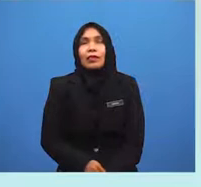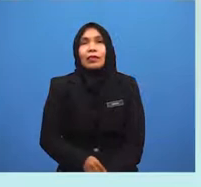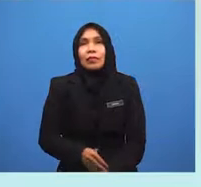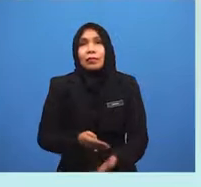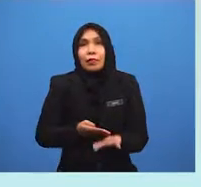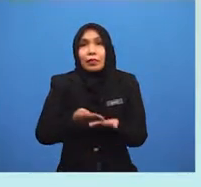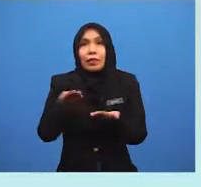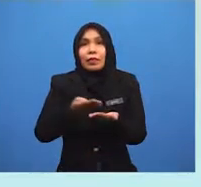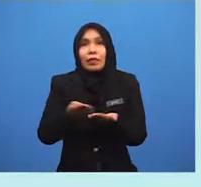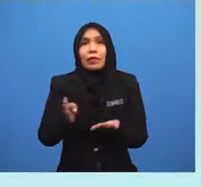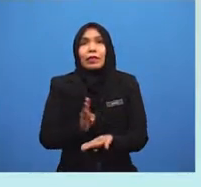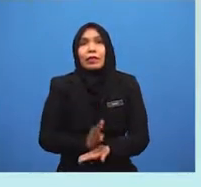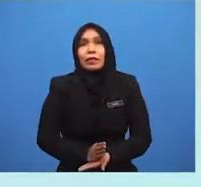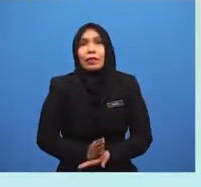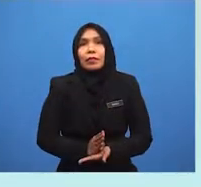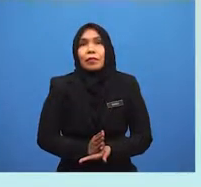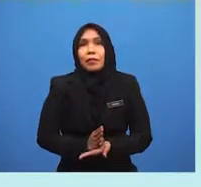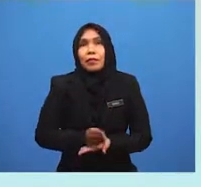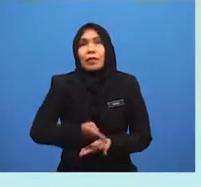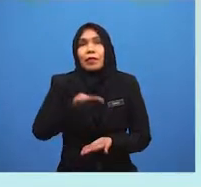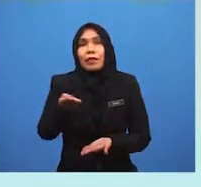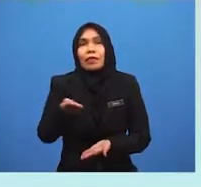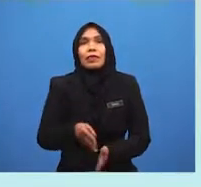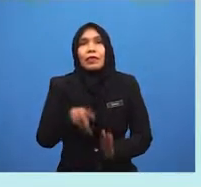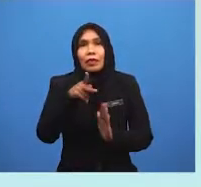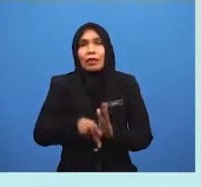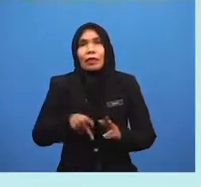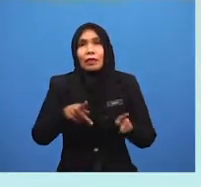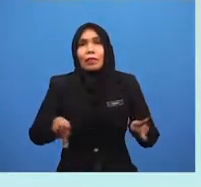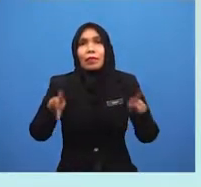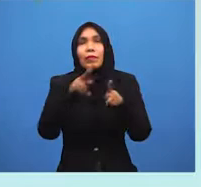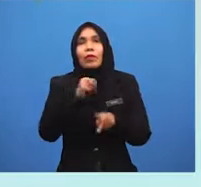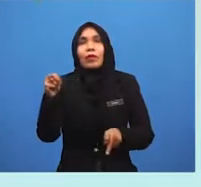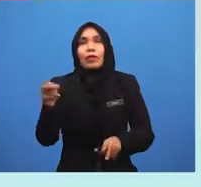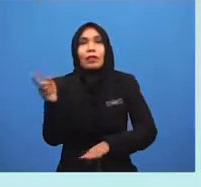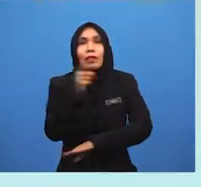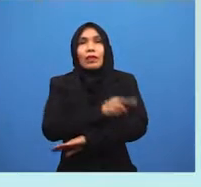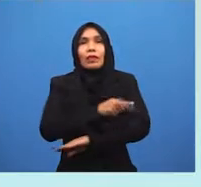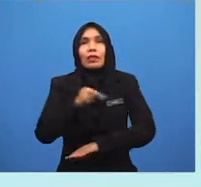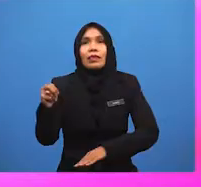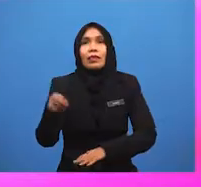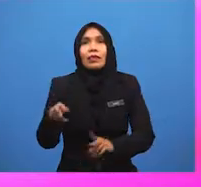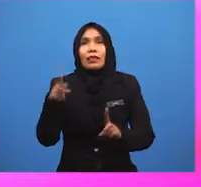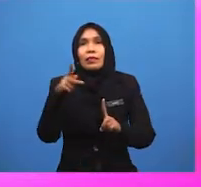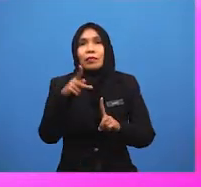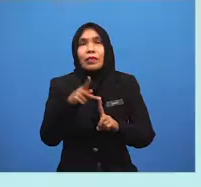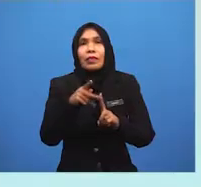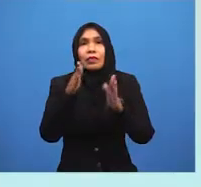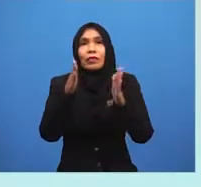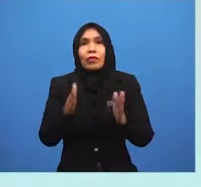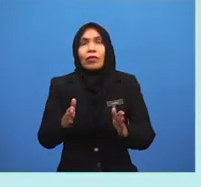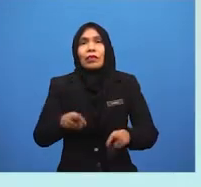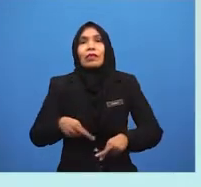keperluan harian kepada mereka setiap hari dengan hati yang ikhlas. Murid-murid,